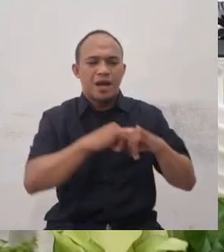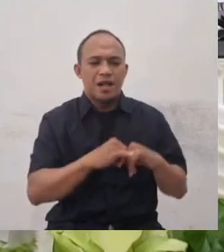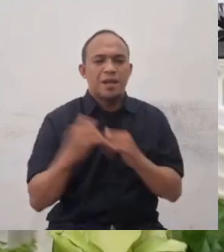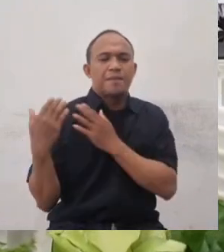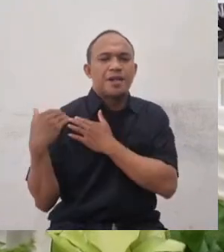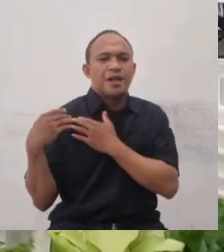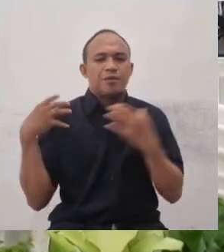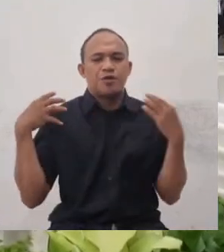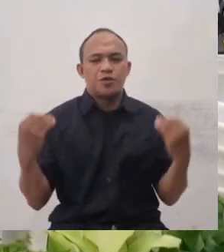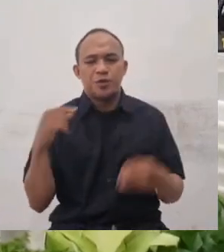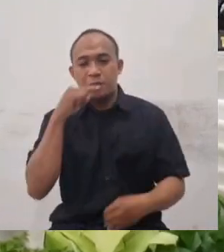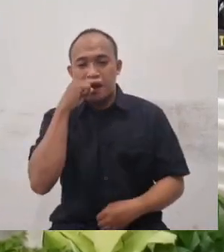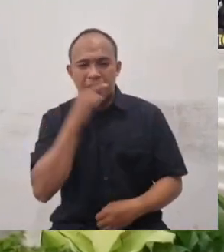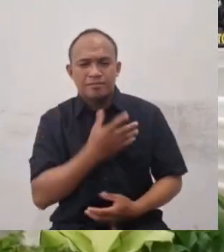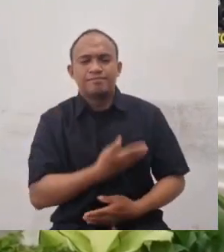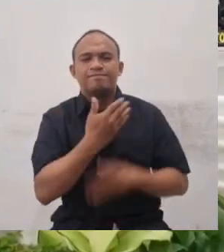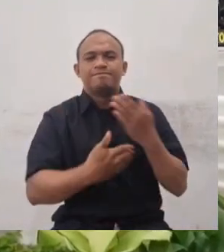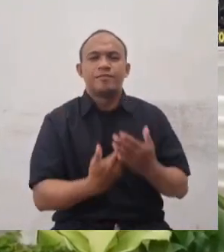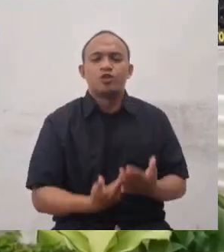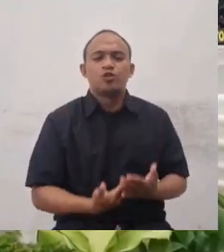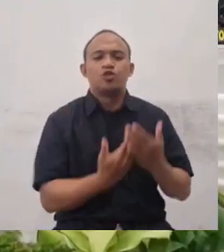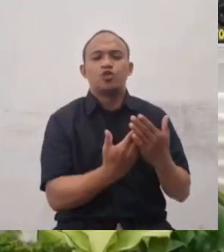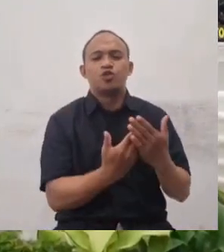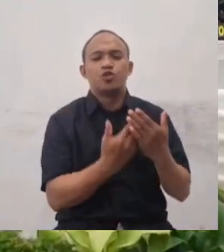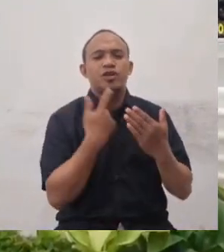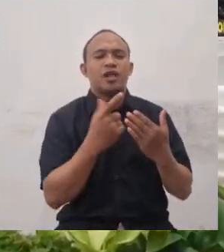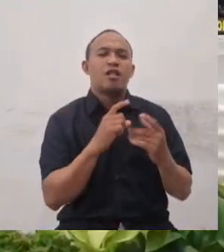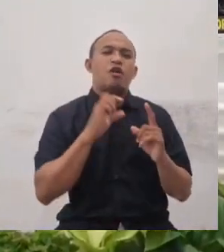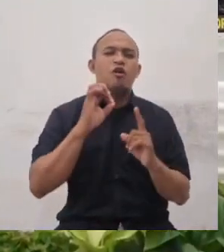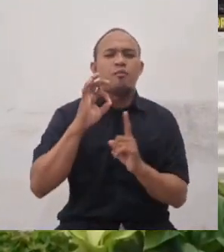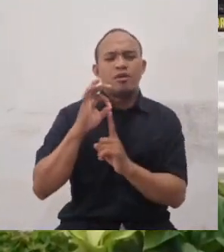Rudy Salahuddin menyampaikan rasa syukur atas